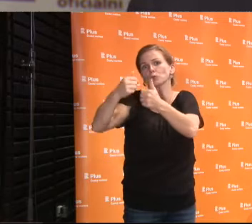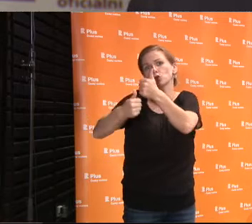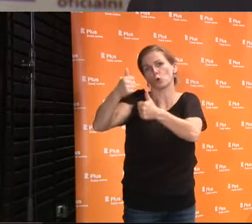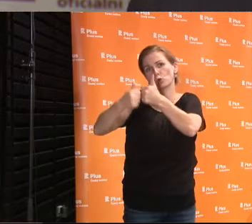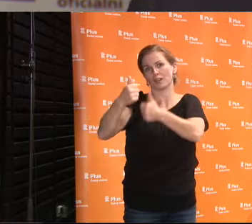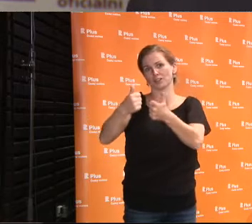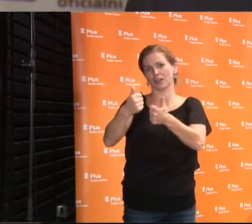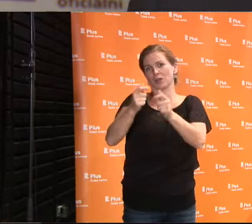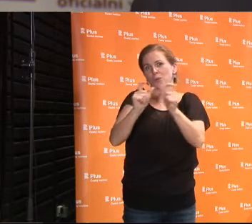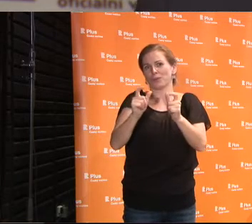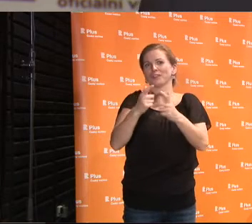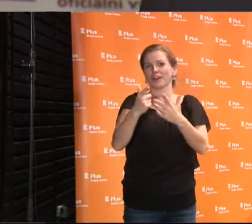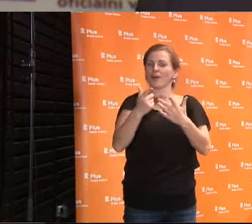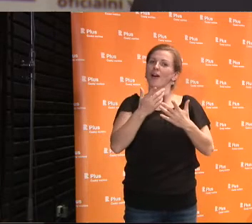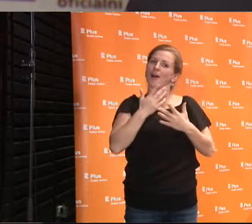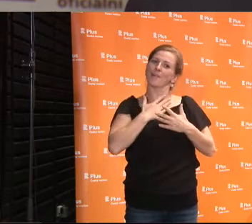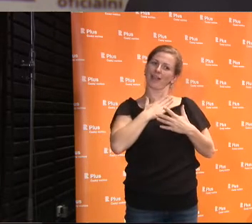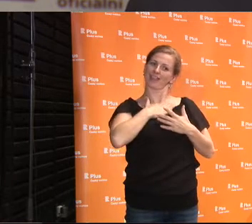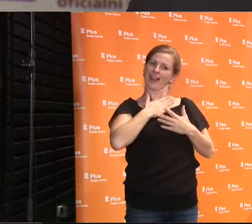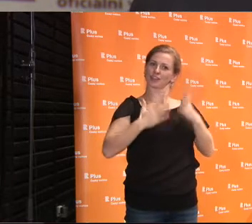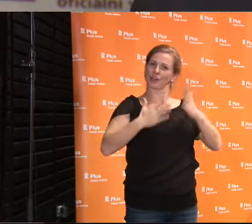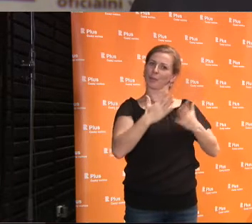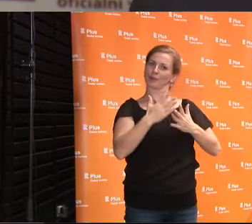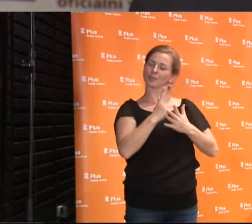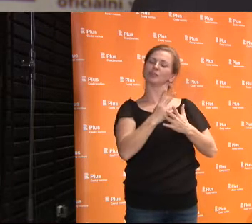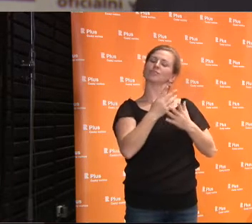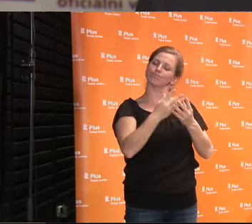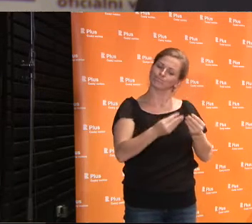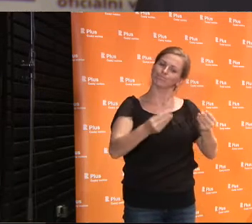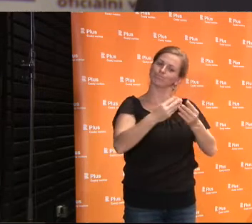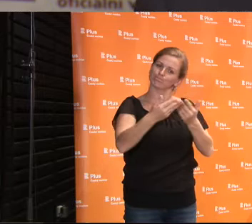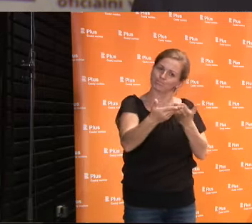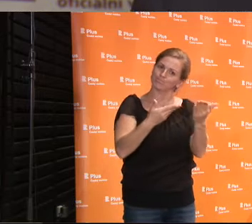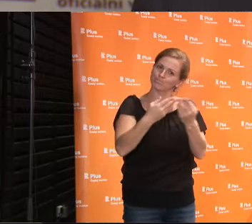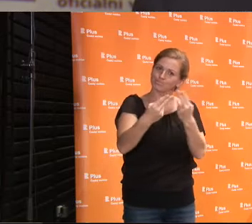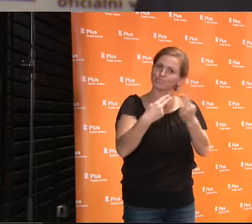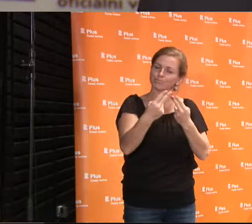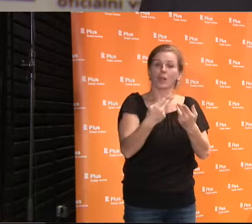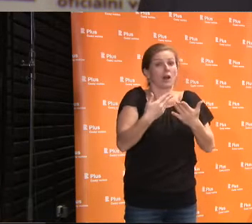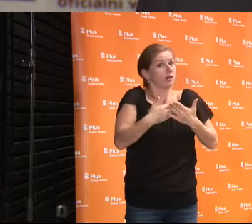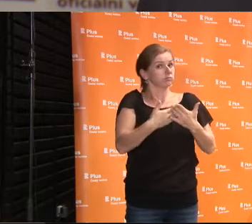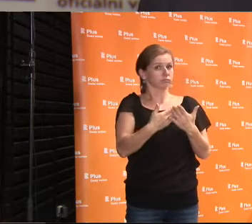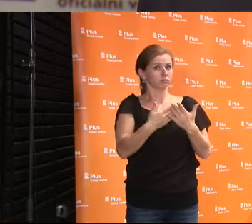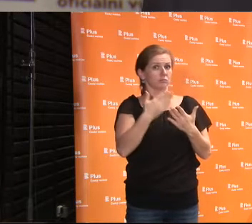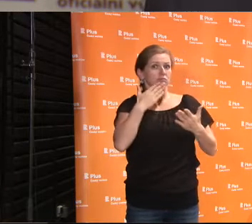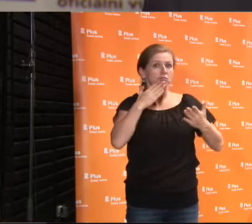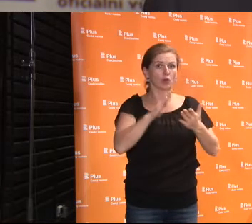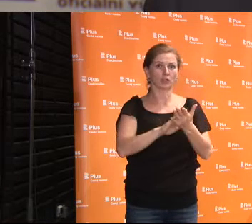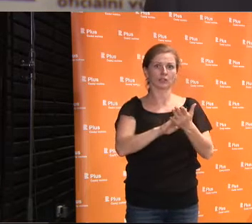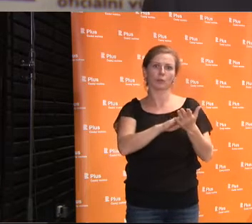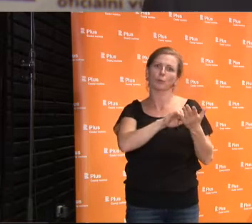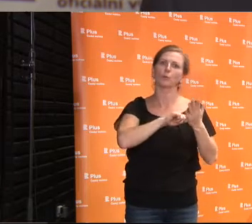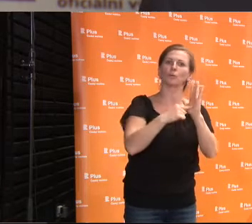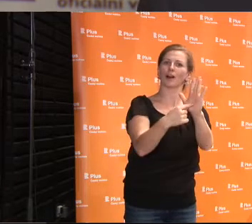přátelskou konverzací. Čili máme co nabídnout, ale postupně ten průmysl přesvědčujeme, ukazujeme jim cestu, jak